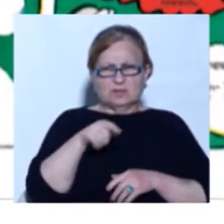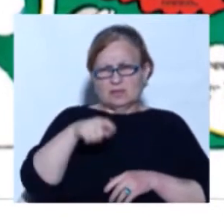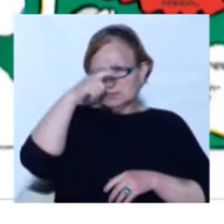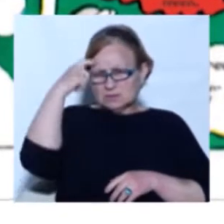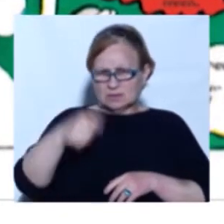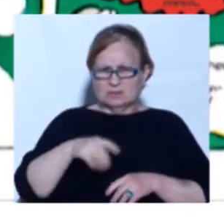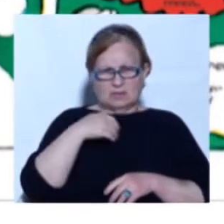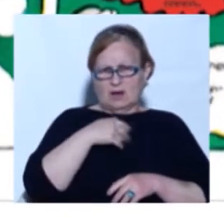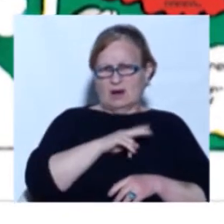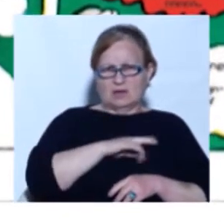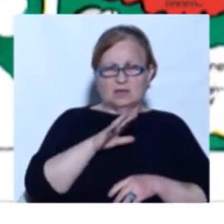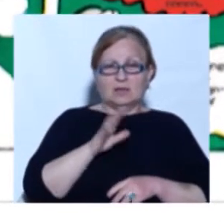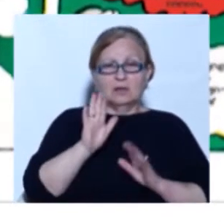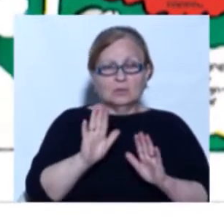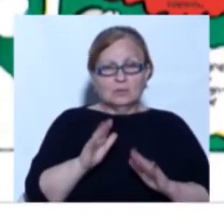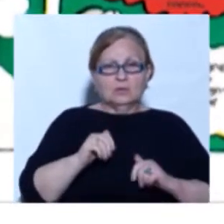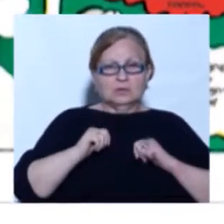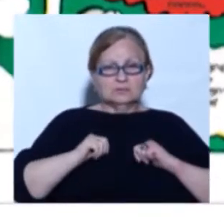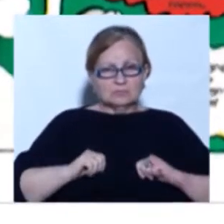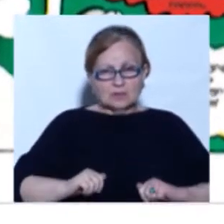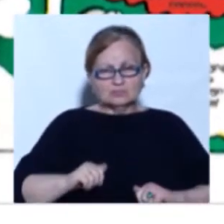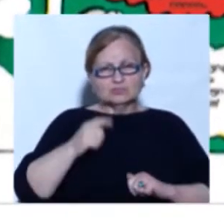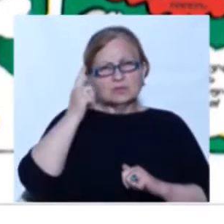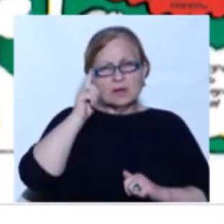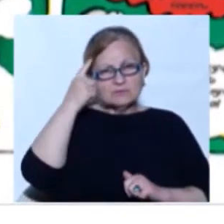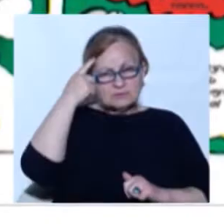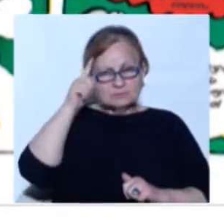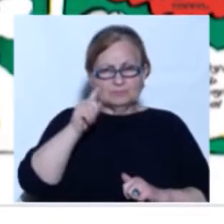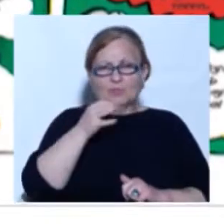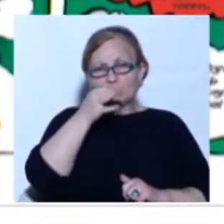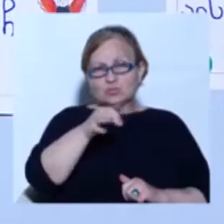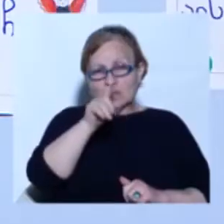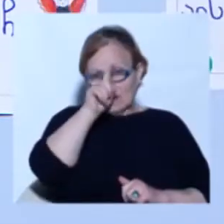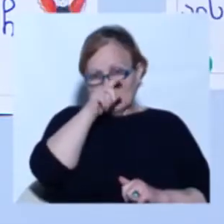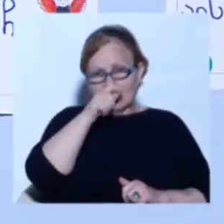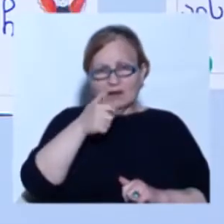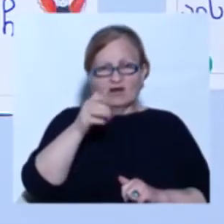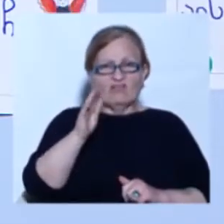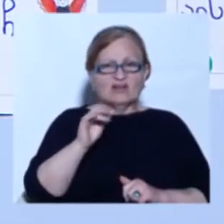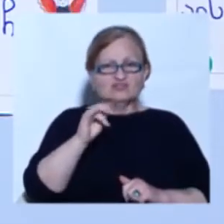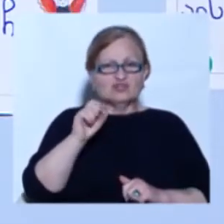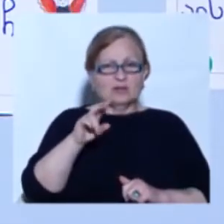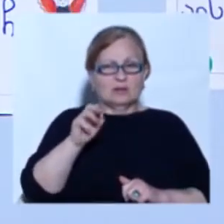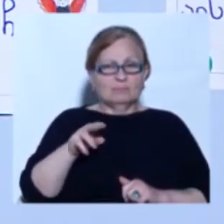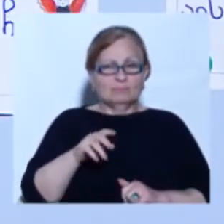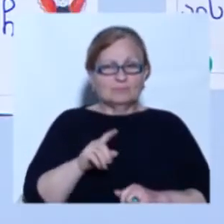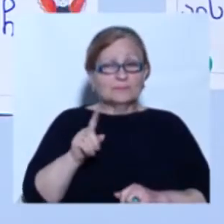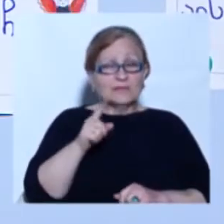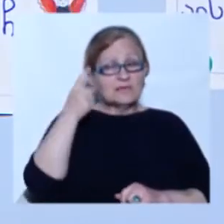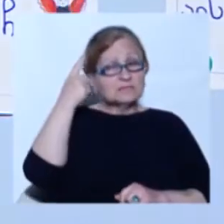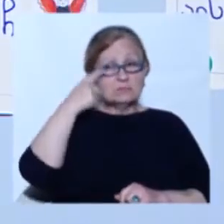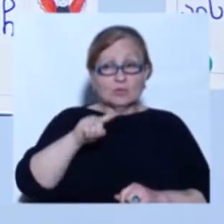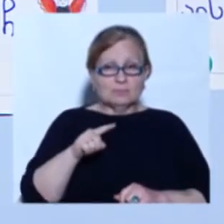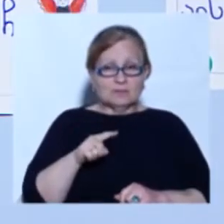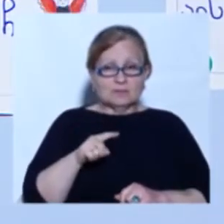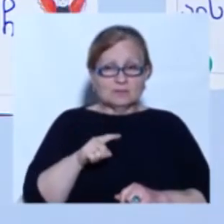ცხელა. დამშვიდდი, რამეს მოვიფიქრებთ? ეუბნება ყანჩალა. როგორ ფიქრობ, რას მოიფიქრებენ ყანჩალა